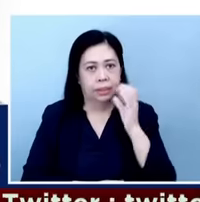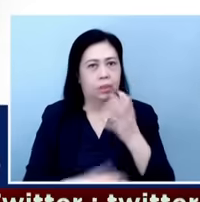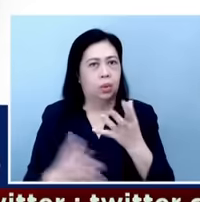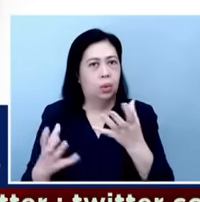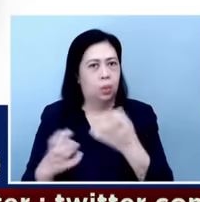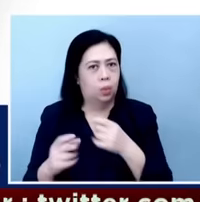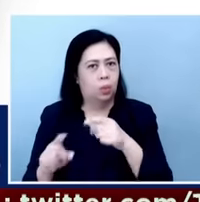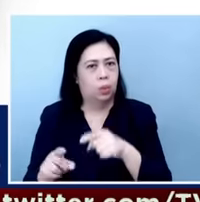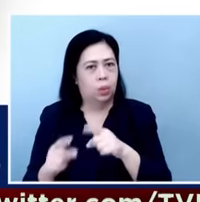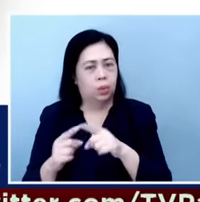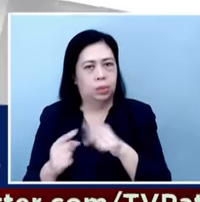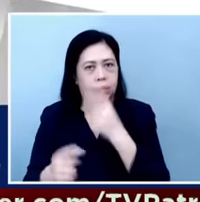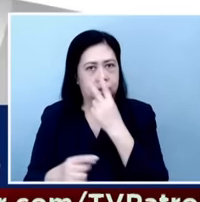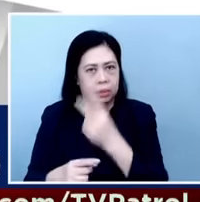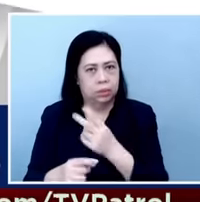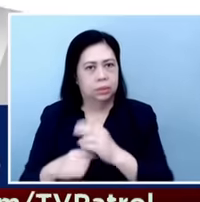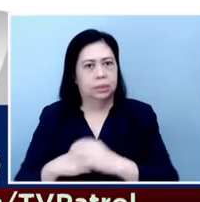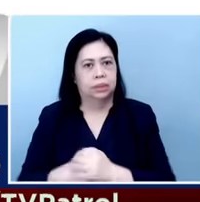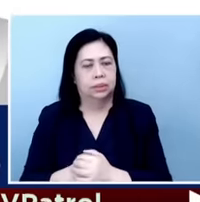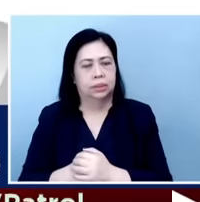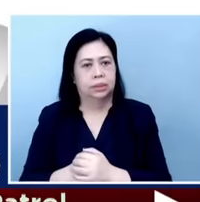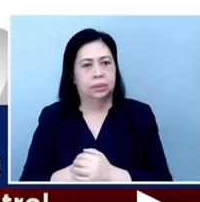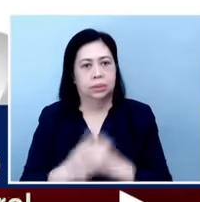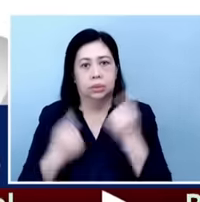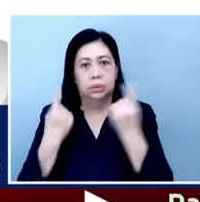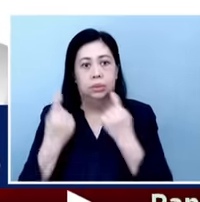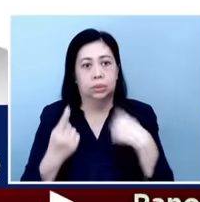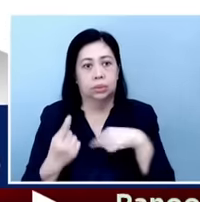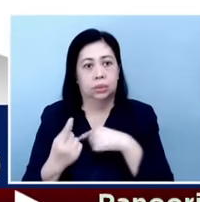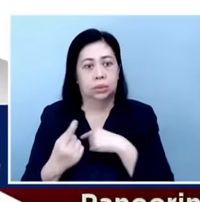Castro na makita na ito. Concerned kami dun sa